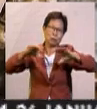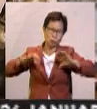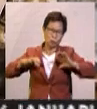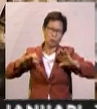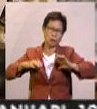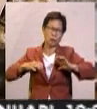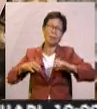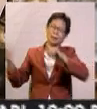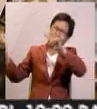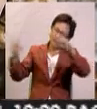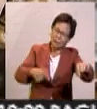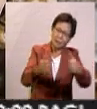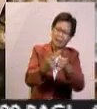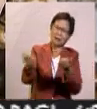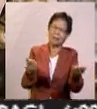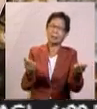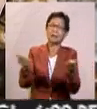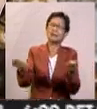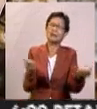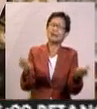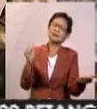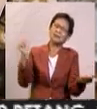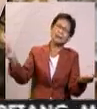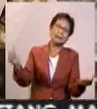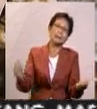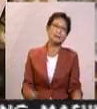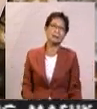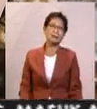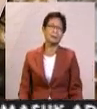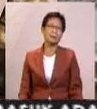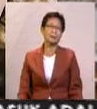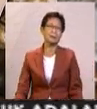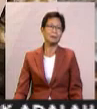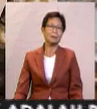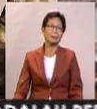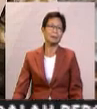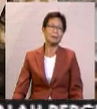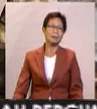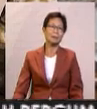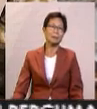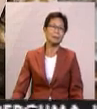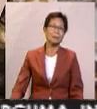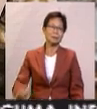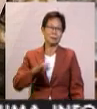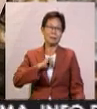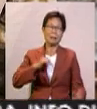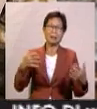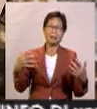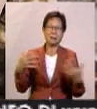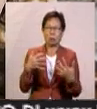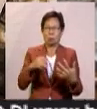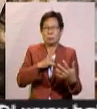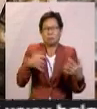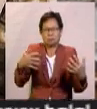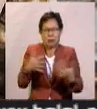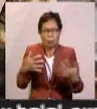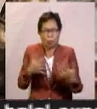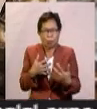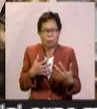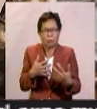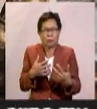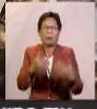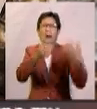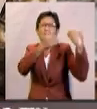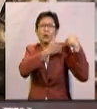datang dengan kenderaan sendiri. Sebab tu kejap tadi tu sebab dia saya takut juga sebab ada juga sekarang kerana